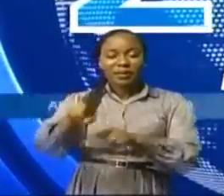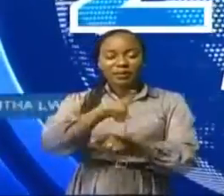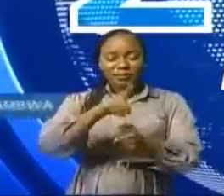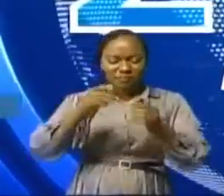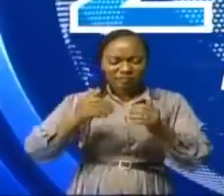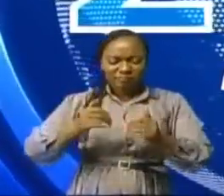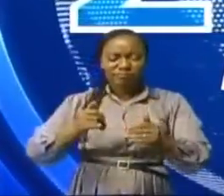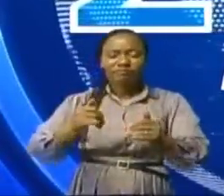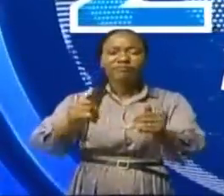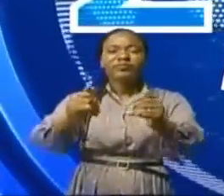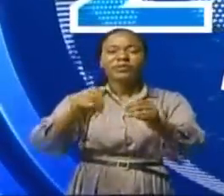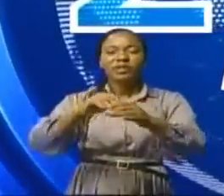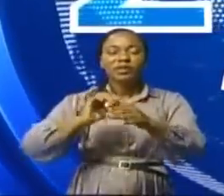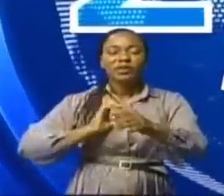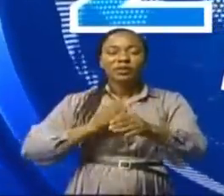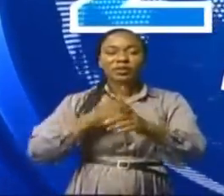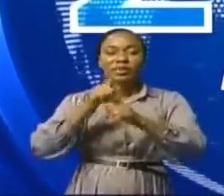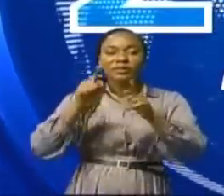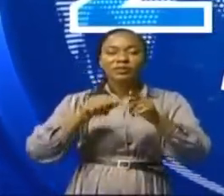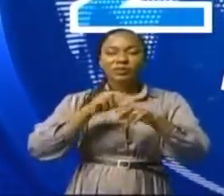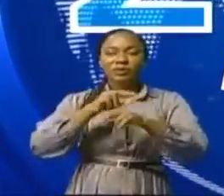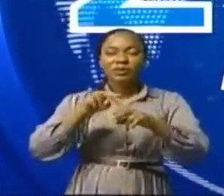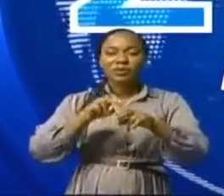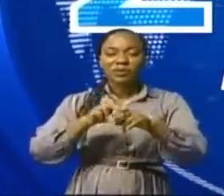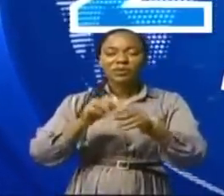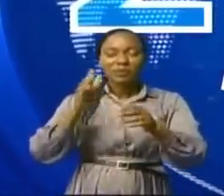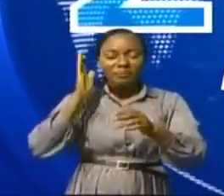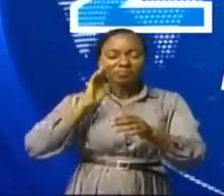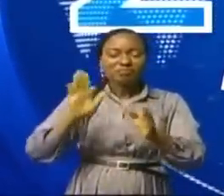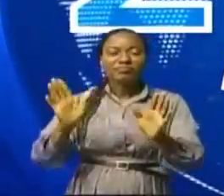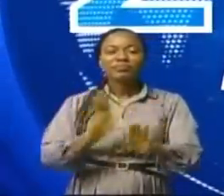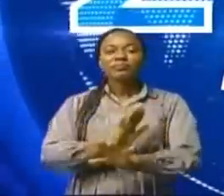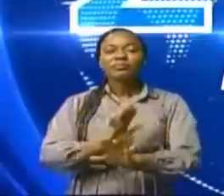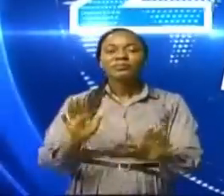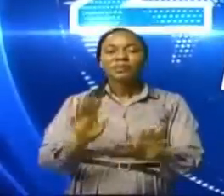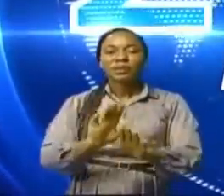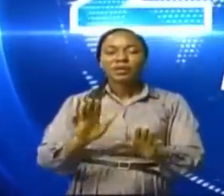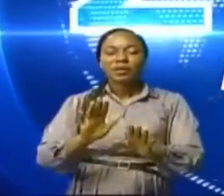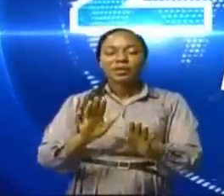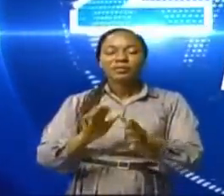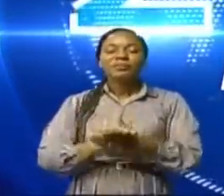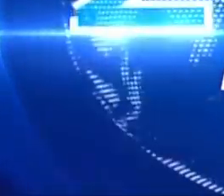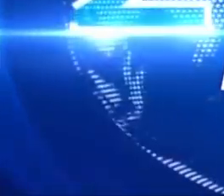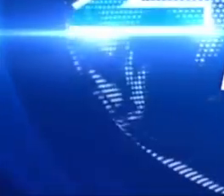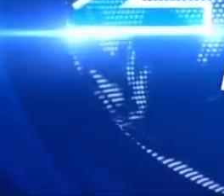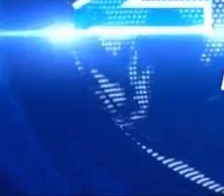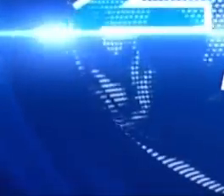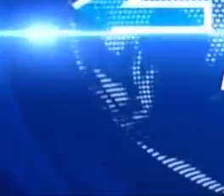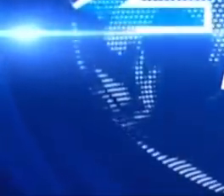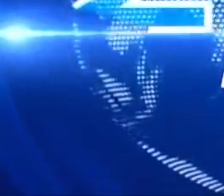continue sur la chaîne nationale. D'ici là, portez-vous bien, respectez les gestes barrières.